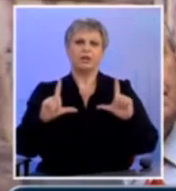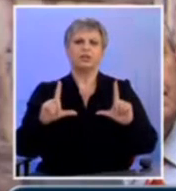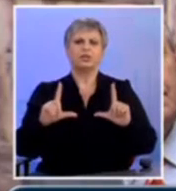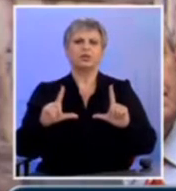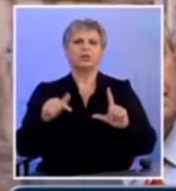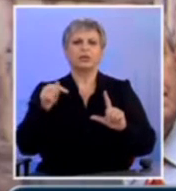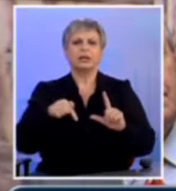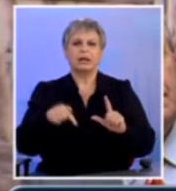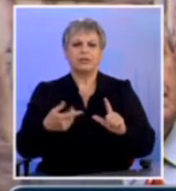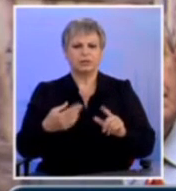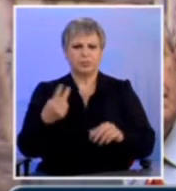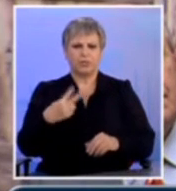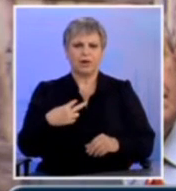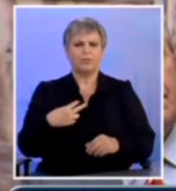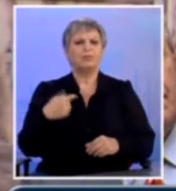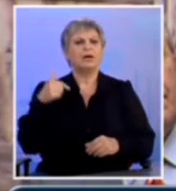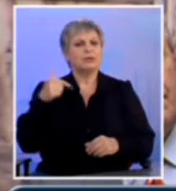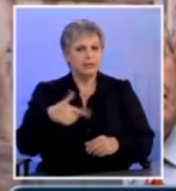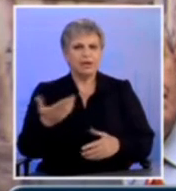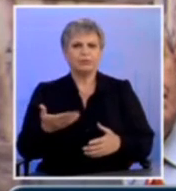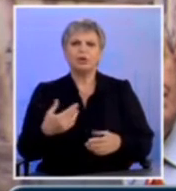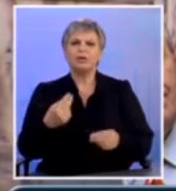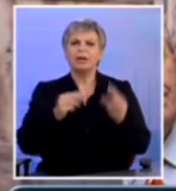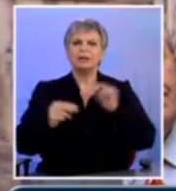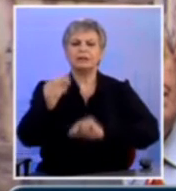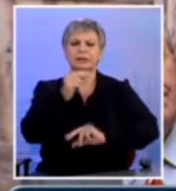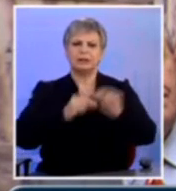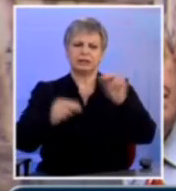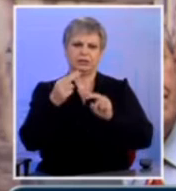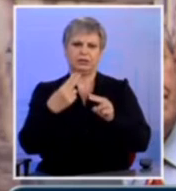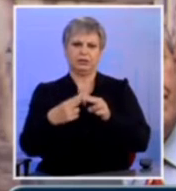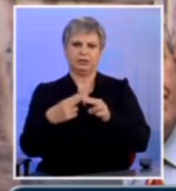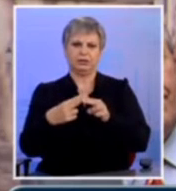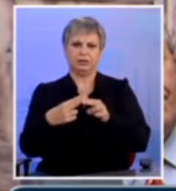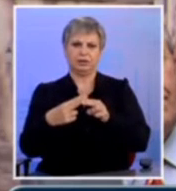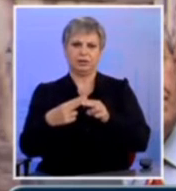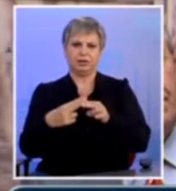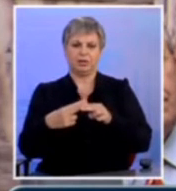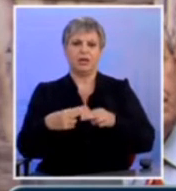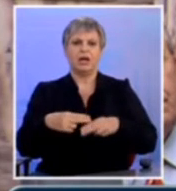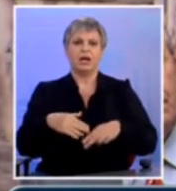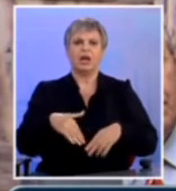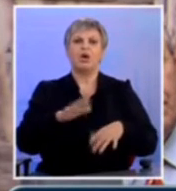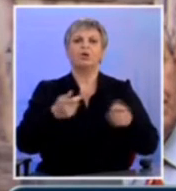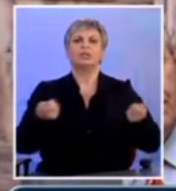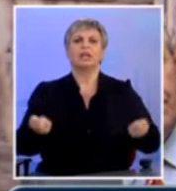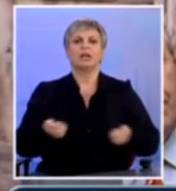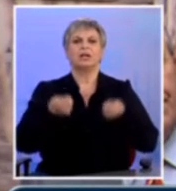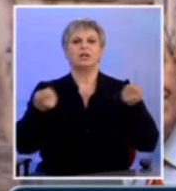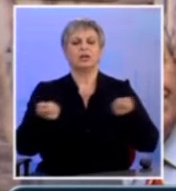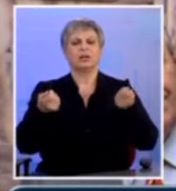Η συζήτηση, η ιδιαίτερη συζήτηση που κάνουμε, δεν πρέπει να χρησιμοποιείται ως κολυμβήθρα του